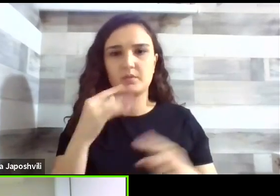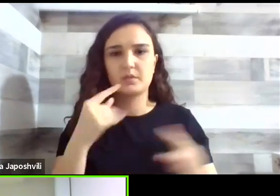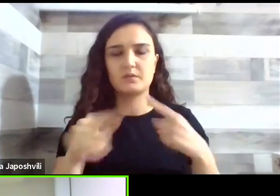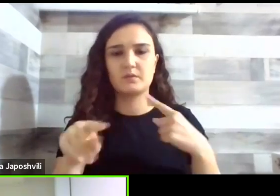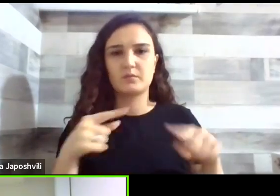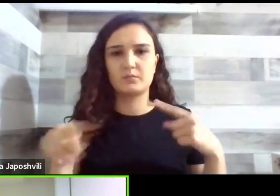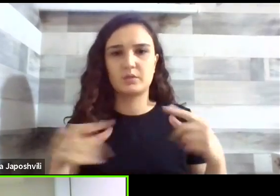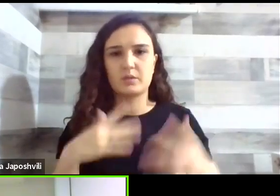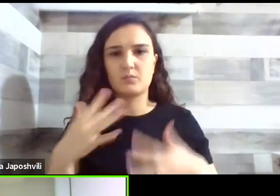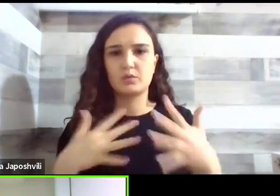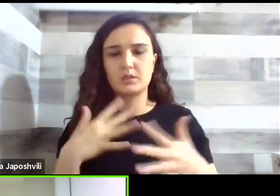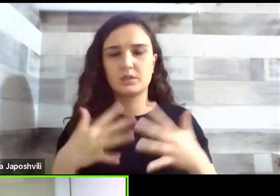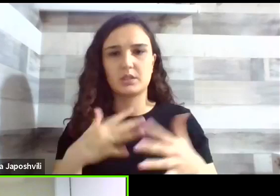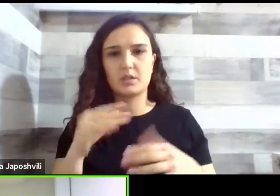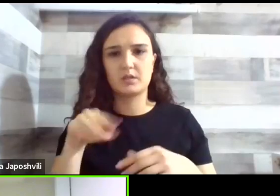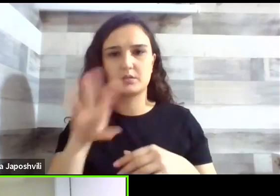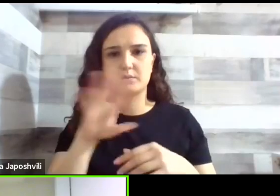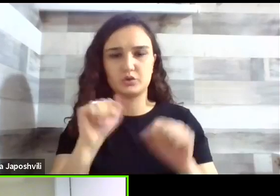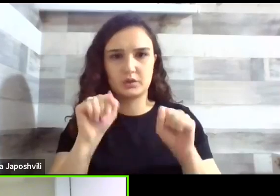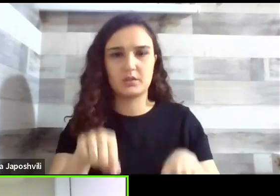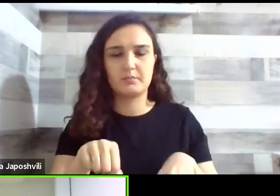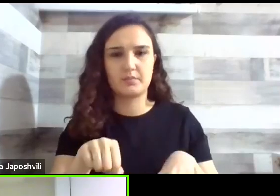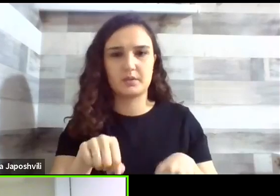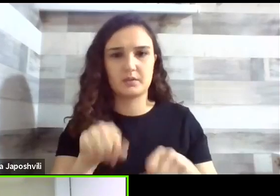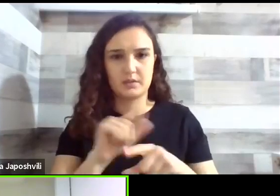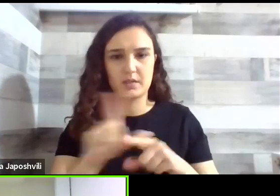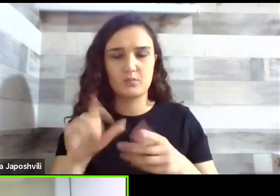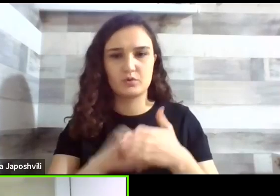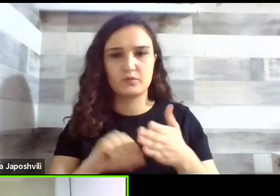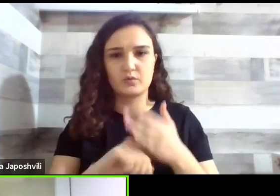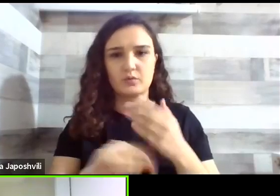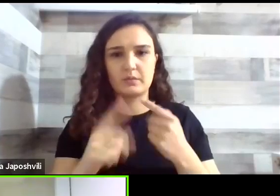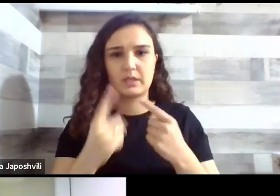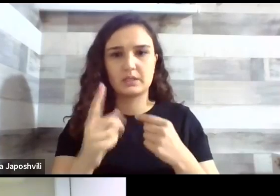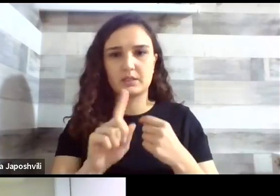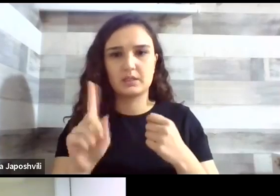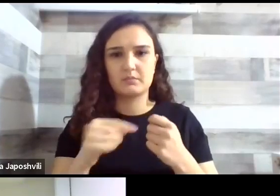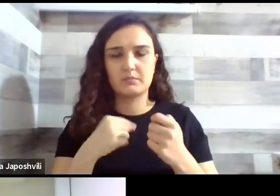განსხვავებული ემოცია, რეაქცია შეიძლება გამოიწვიოს, ხო? რომ ერთი რომი არ ვარ